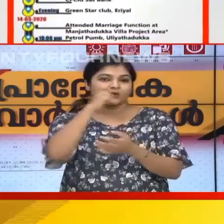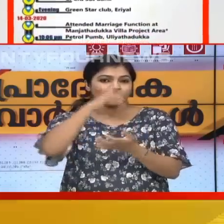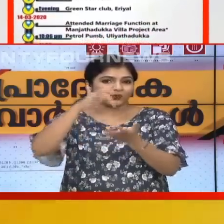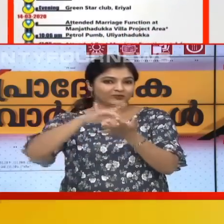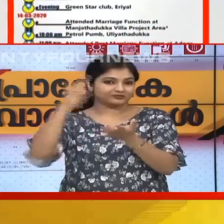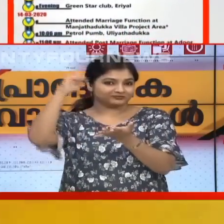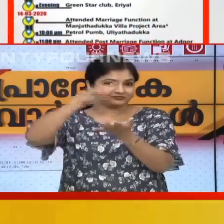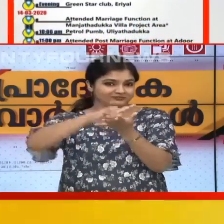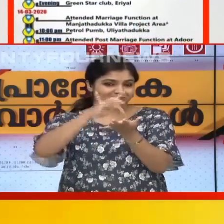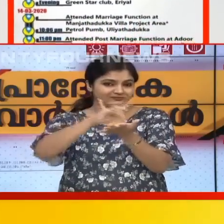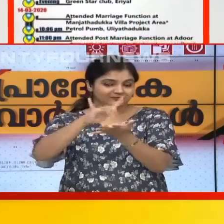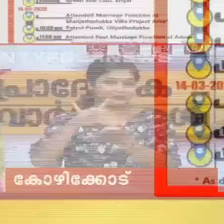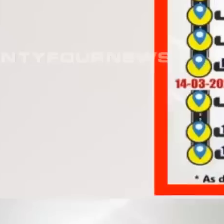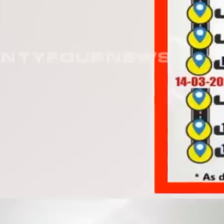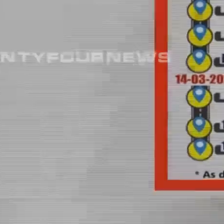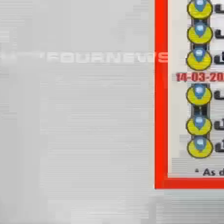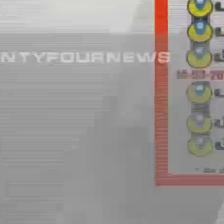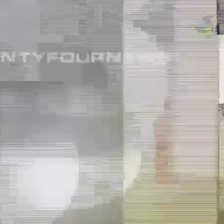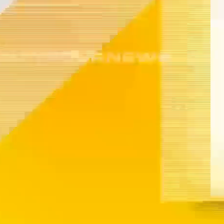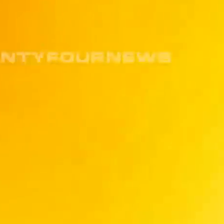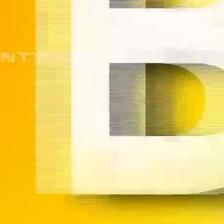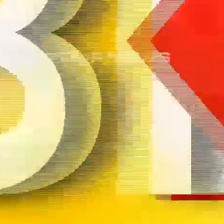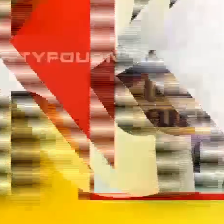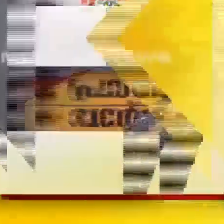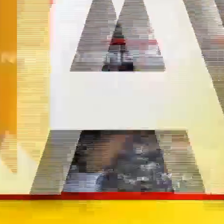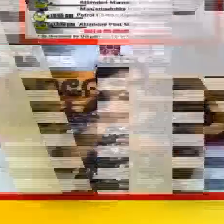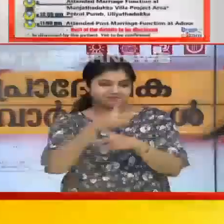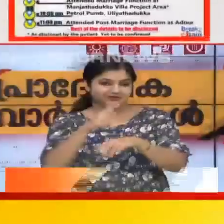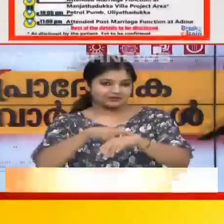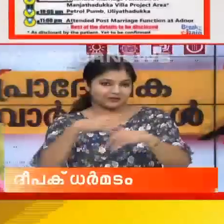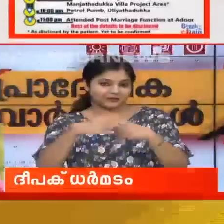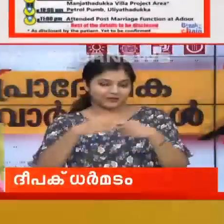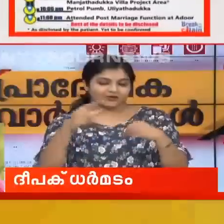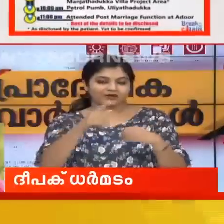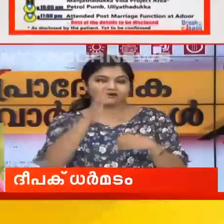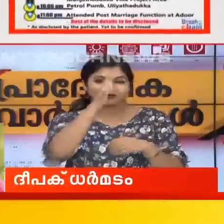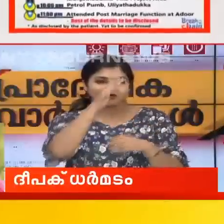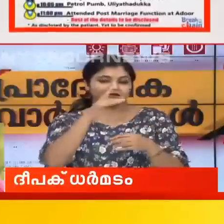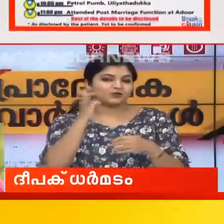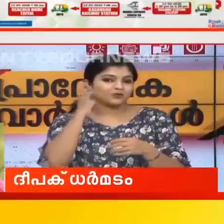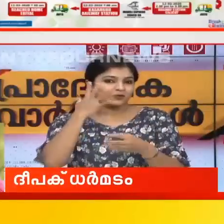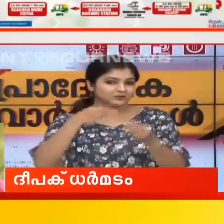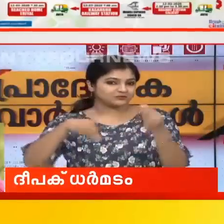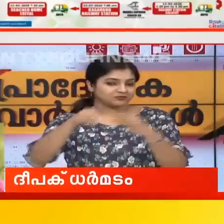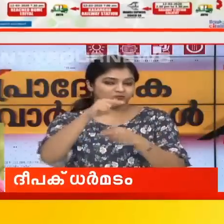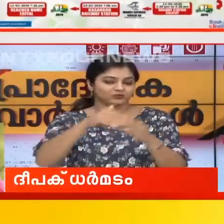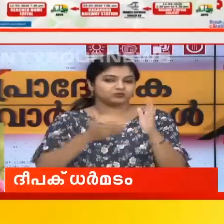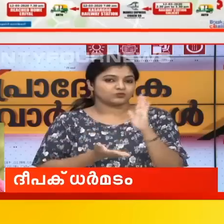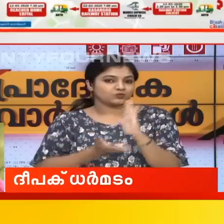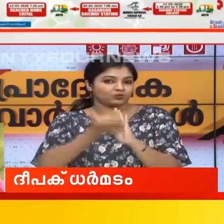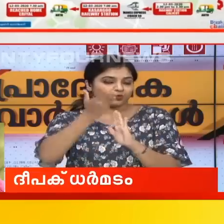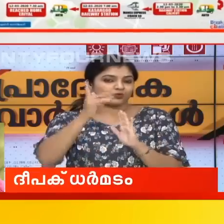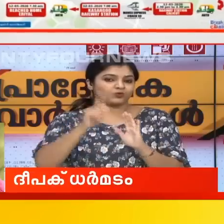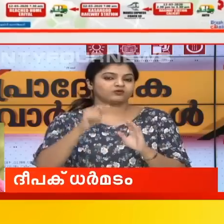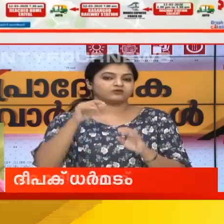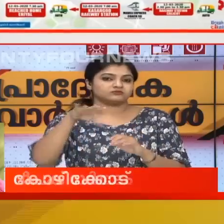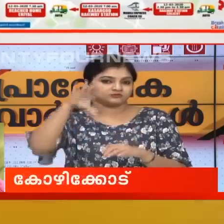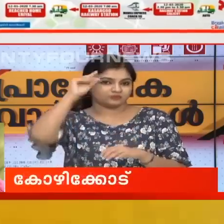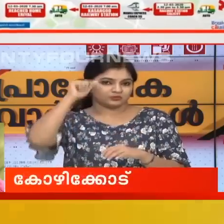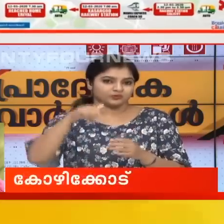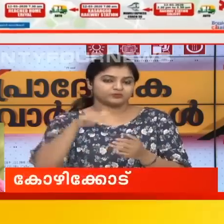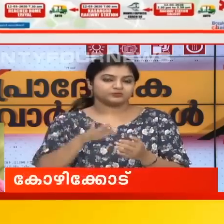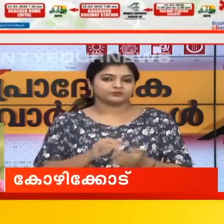വിമാനത്താവളങ്ങളിലെ ഈ ആരോഗ്യ പരിശോധനയുടെ മറവിൽ കള്ളക്കടത്ത് കൂടുതൽ ശക്തമായ രീതിയിൽ നടക്കുന്നു എന്നുള്ള ഇന്റലിജൻസ് വിവരവും വരുന്നു.